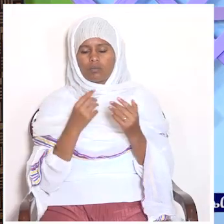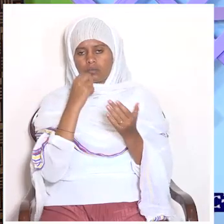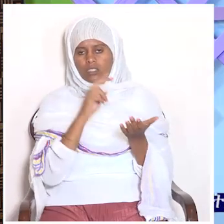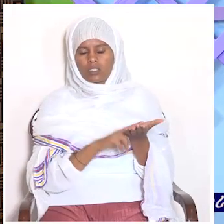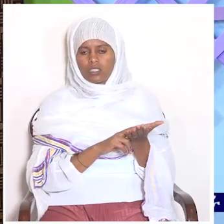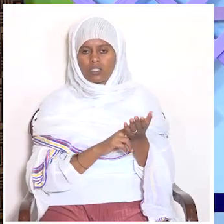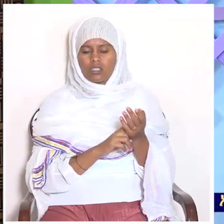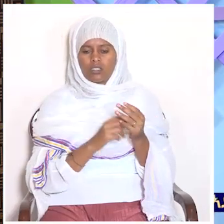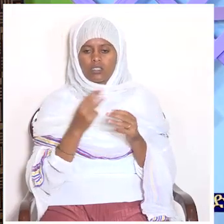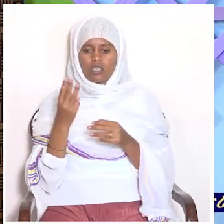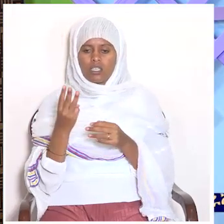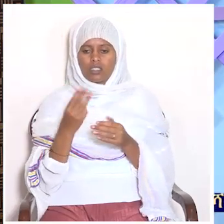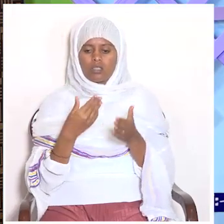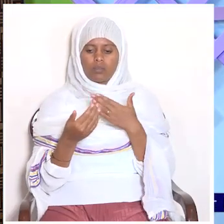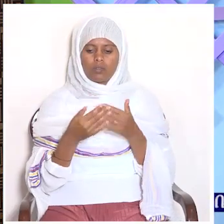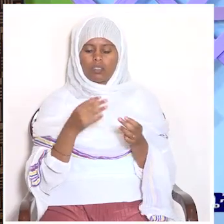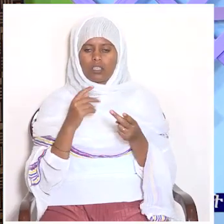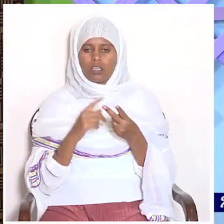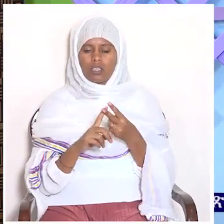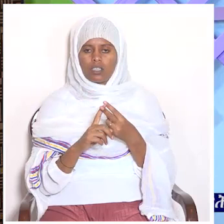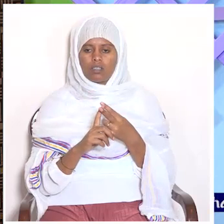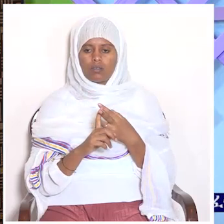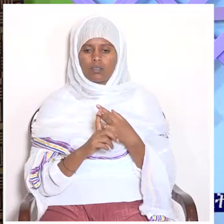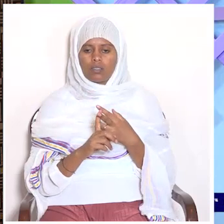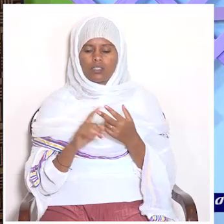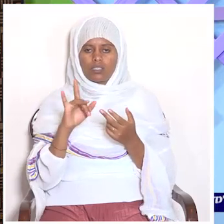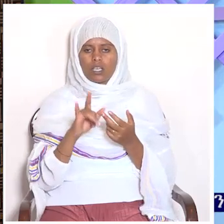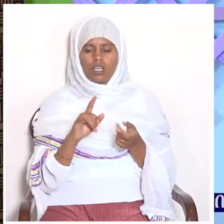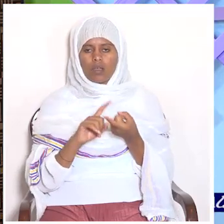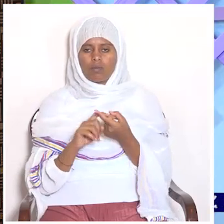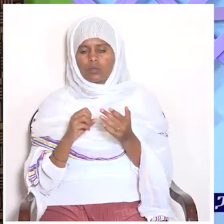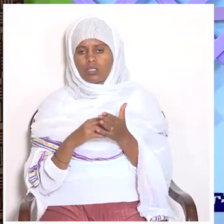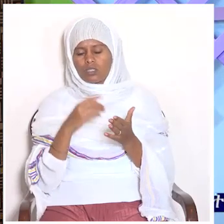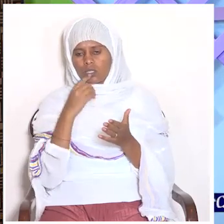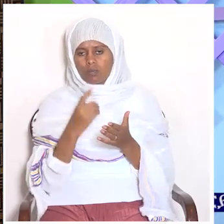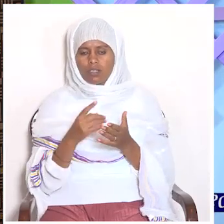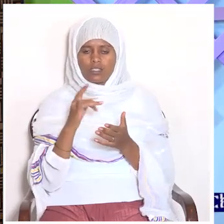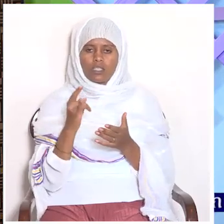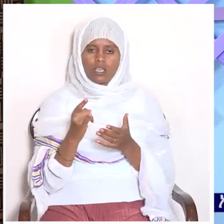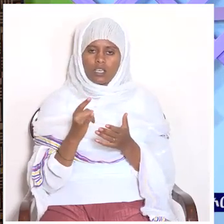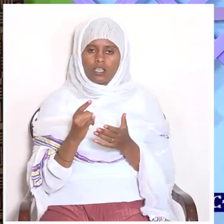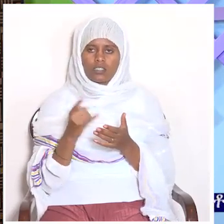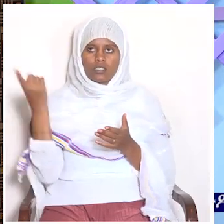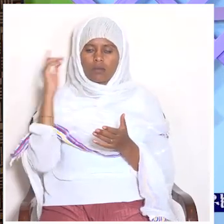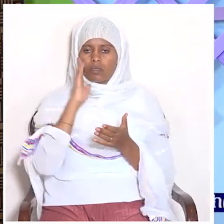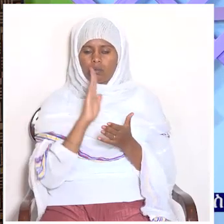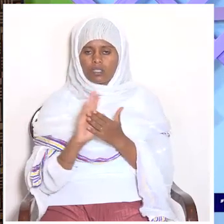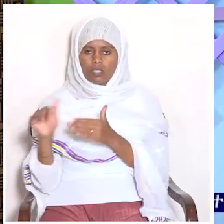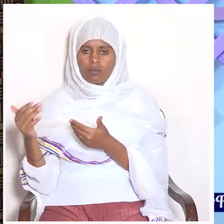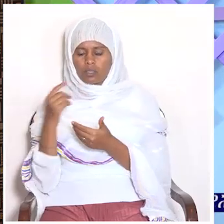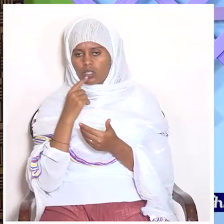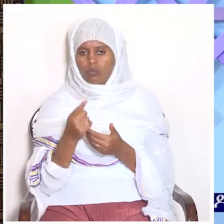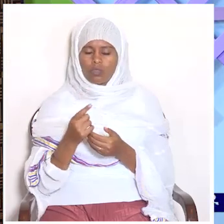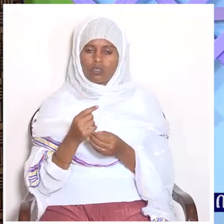تعروقن مسكرنات سلست نمقبار اتخال عيد ما زكارياس حميموس لتبالي ان زكارياس اجي عبير